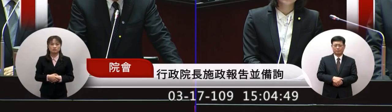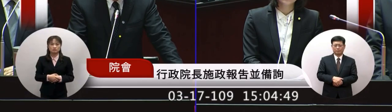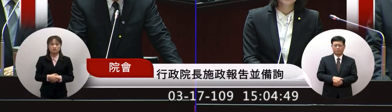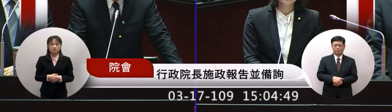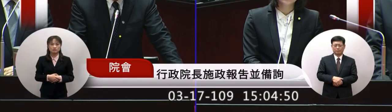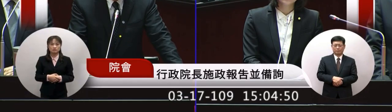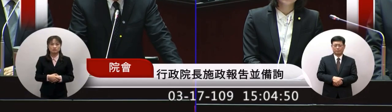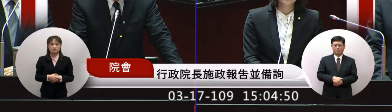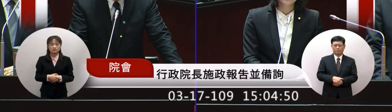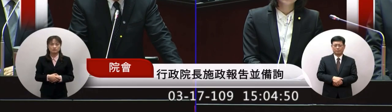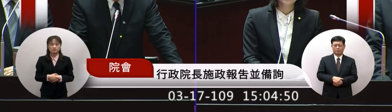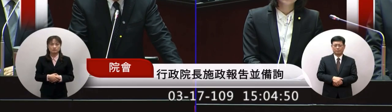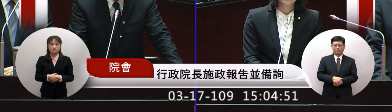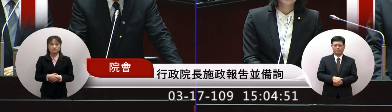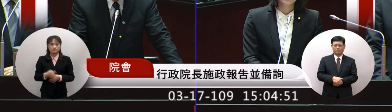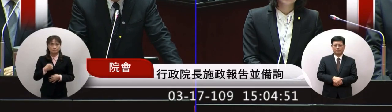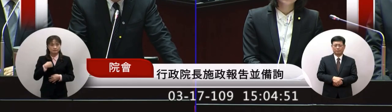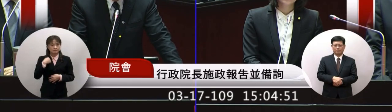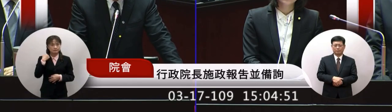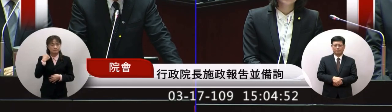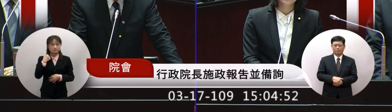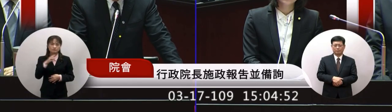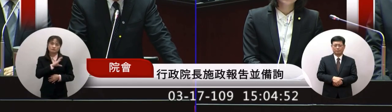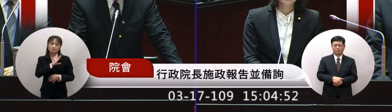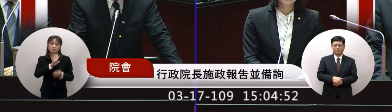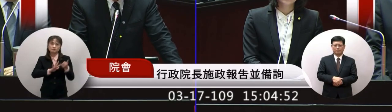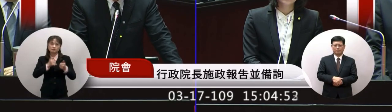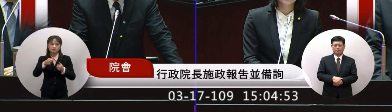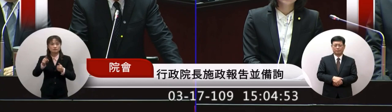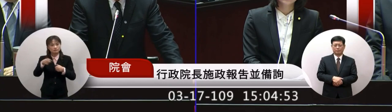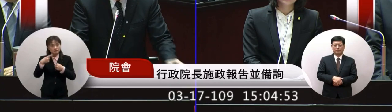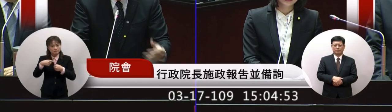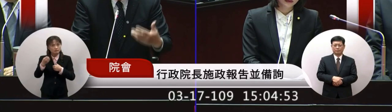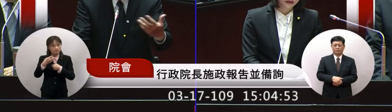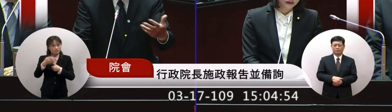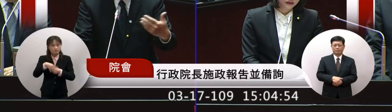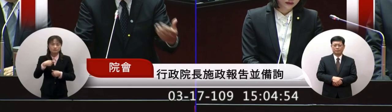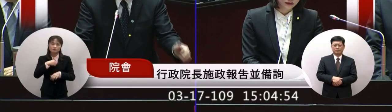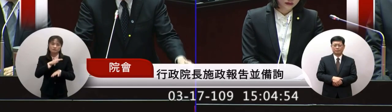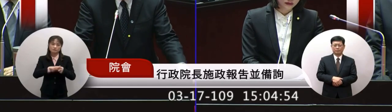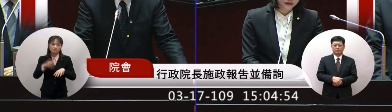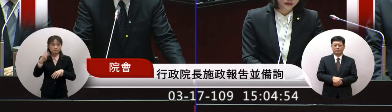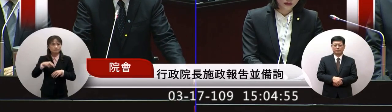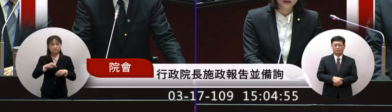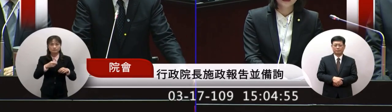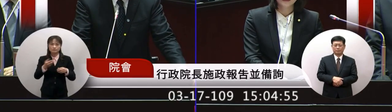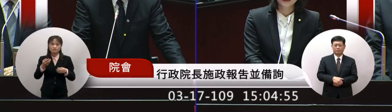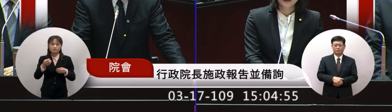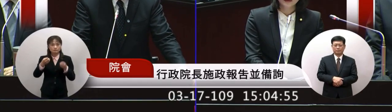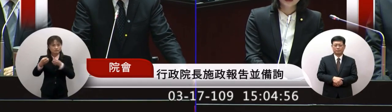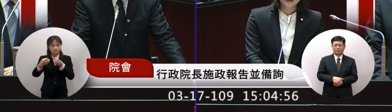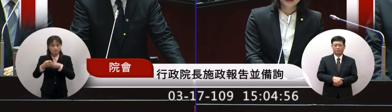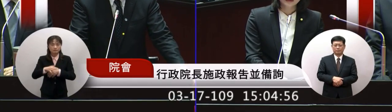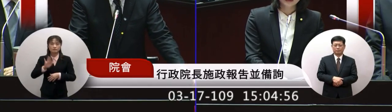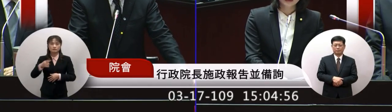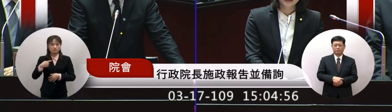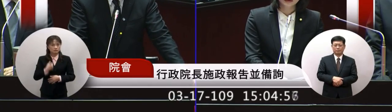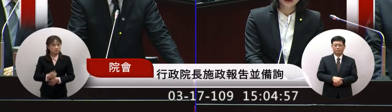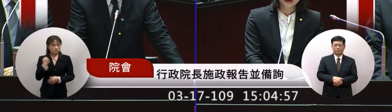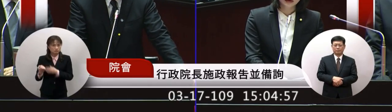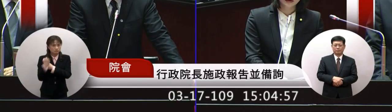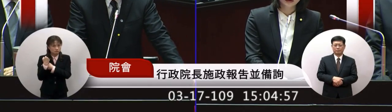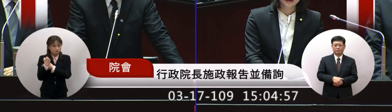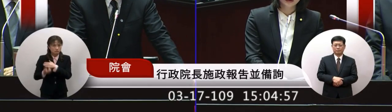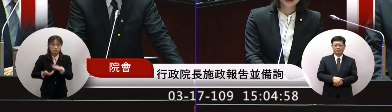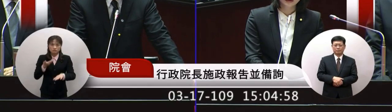升了，所以我想我们当然委员如果有任何指教，我们当然可以随时再交换意见，不过我们确实很努力的在进